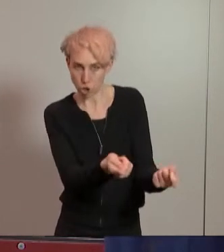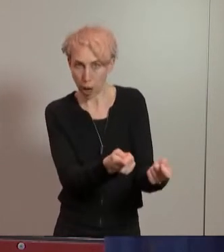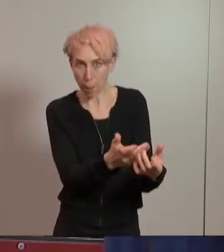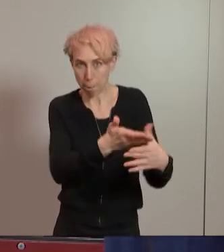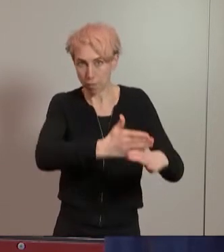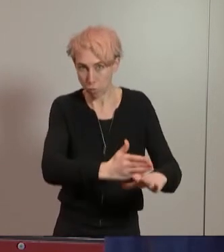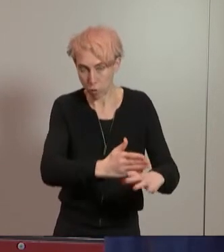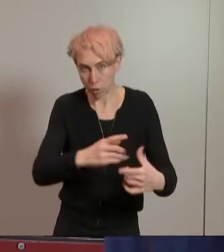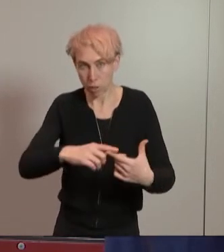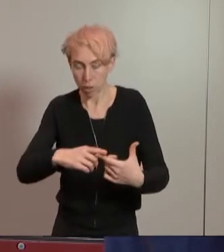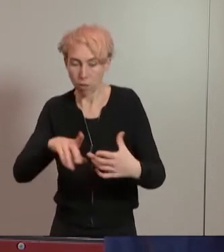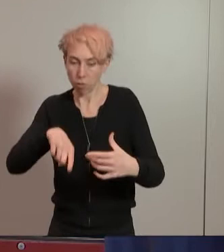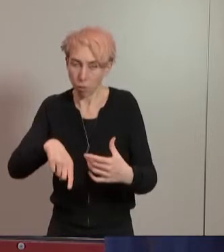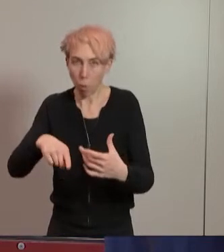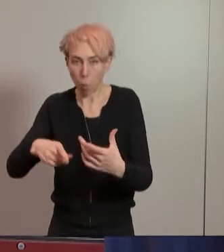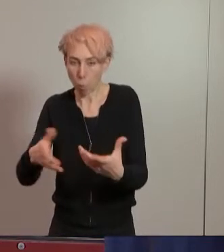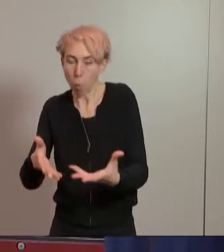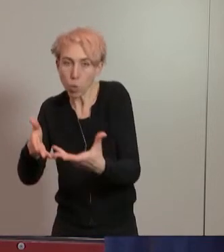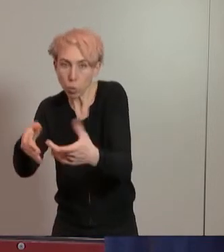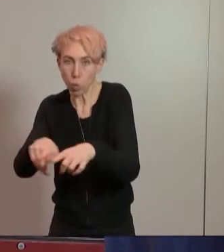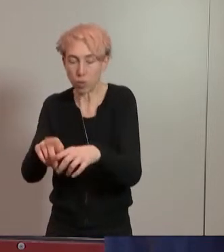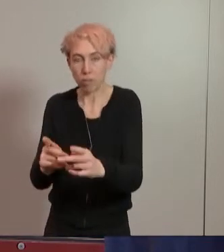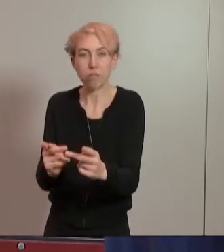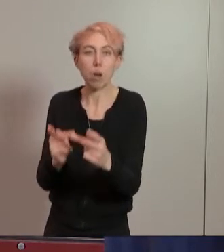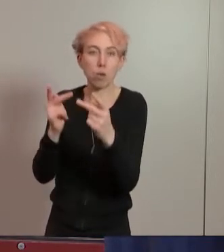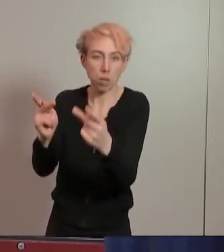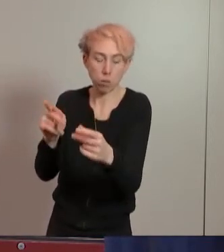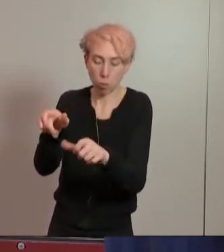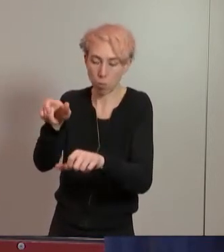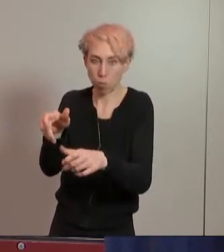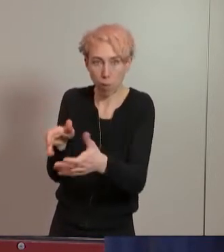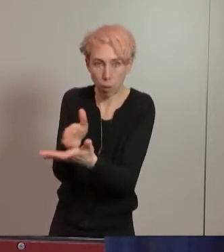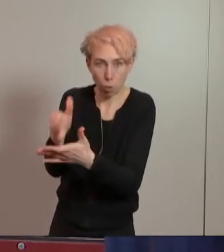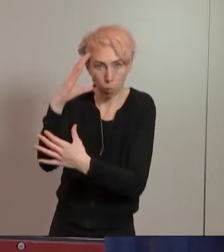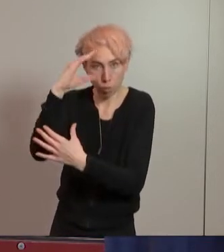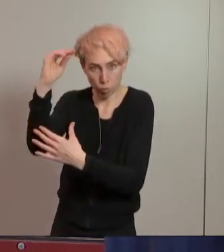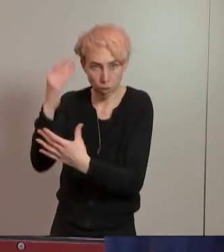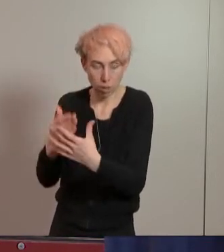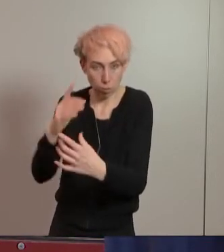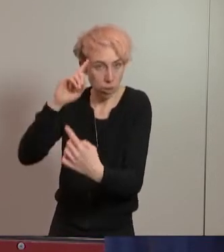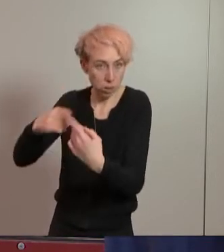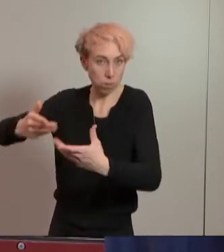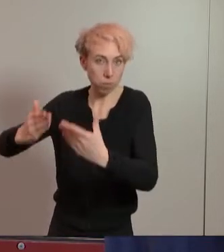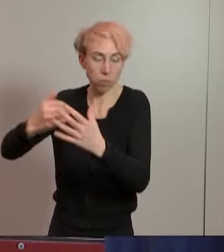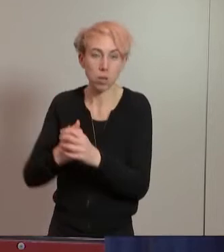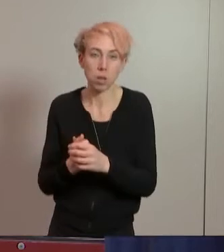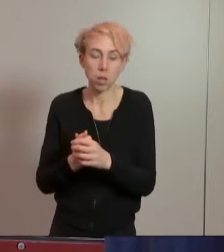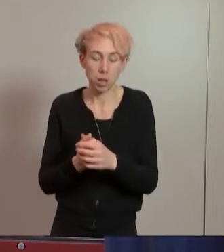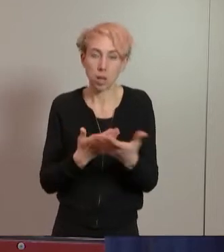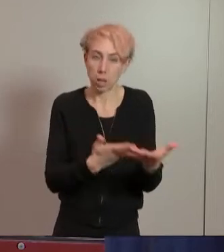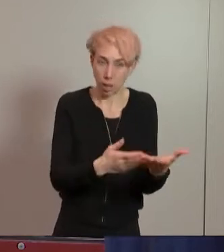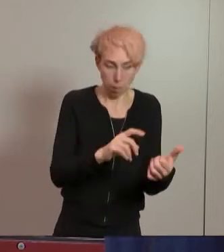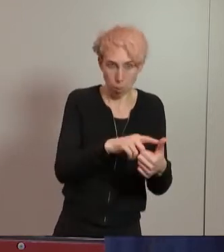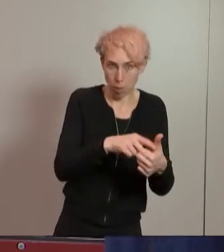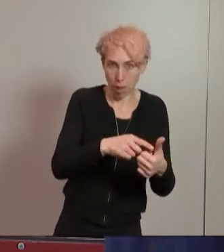des orientations générales en matière de promotion et de valorisation des parcours professionnels. Les lignes directrices de gestion ont été